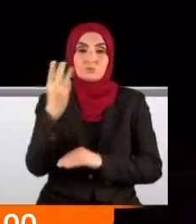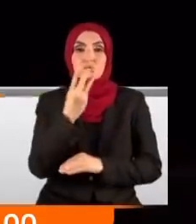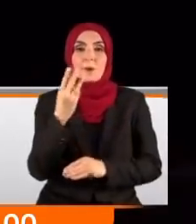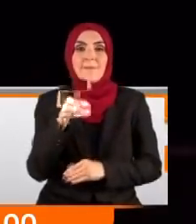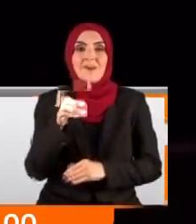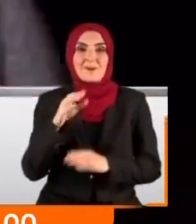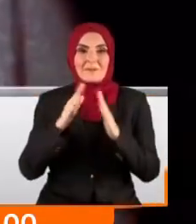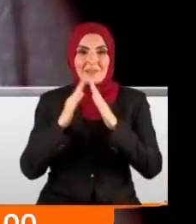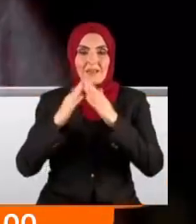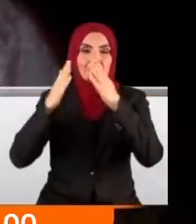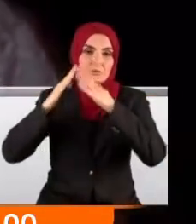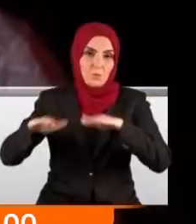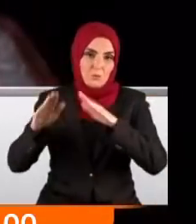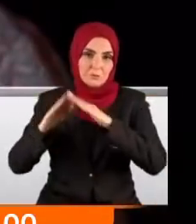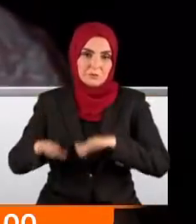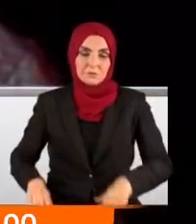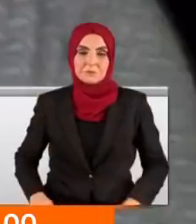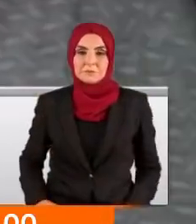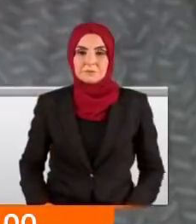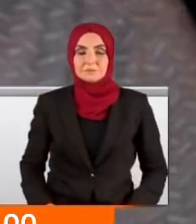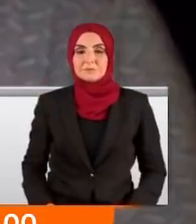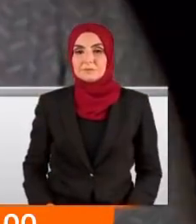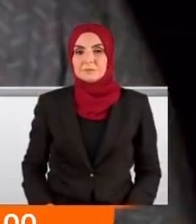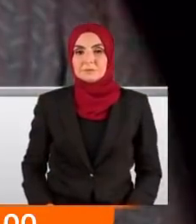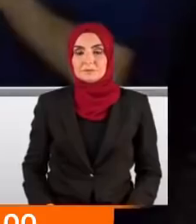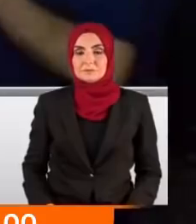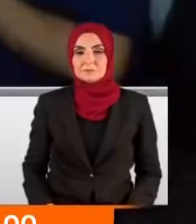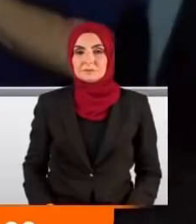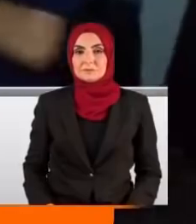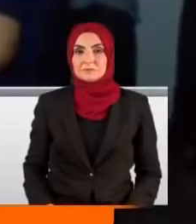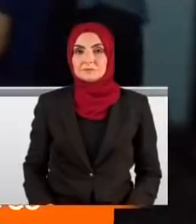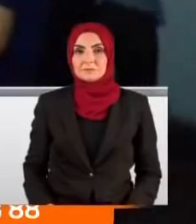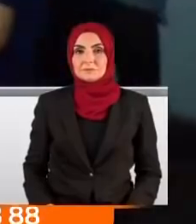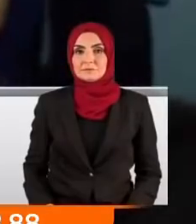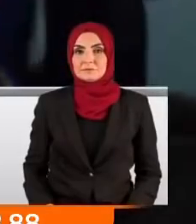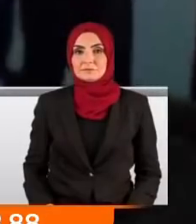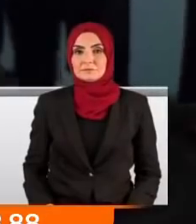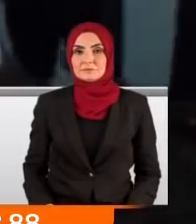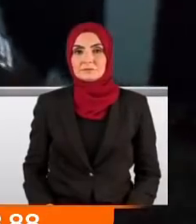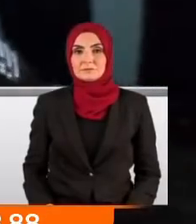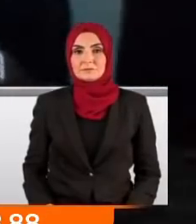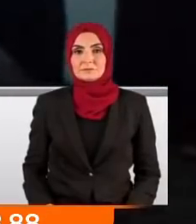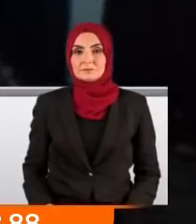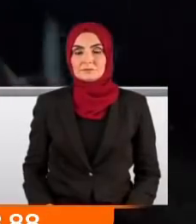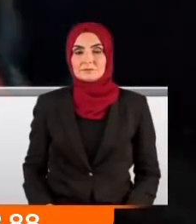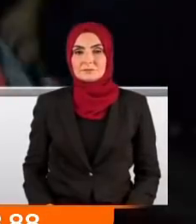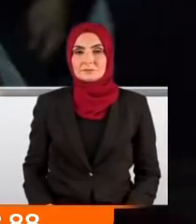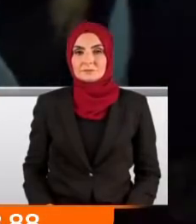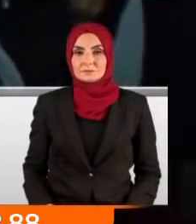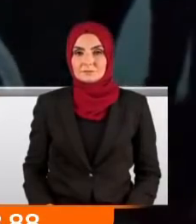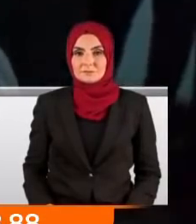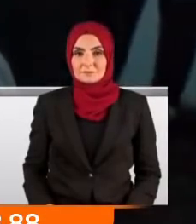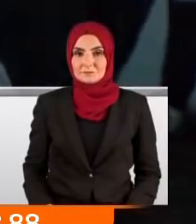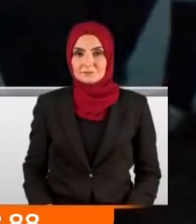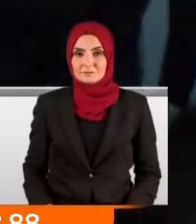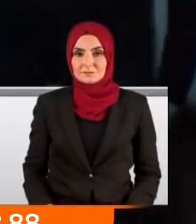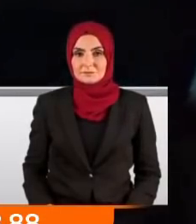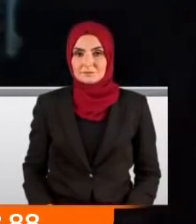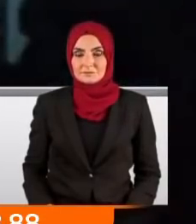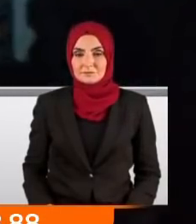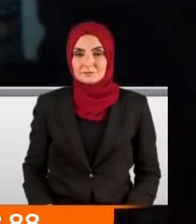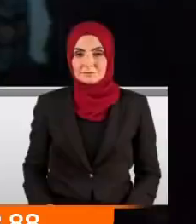koptu geldi işte. En az 10 ev zarar görmüş yani, aşağı taraf daha berbat. Burası komple tamam, bizim tamam. Evin üstüne yıkıldı abi. Tamam. Zor